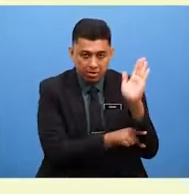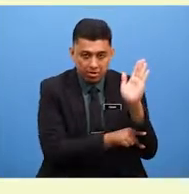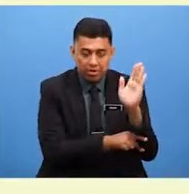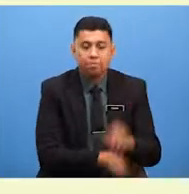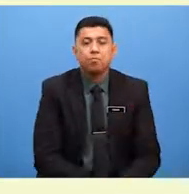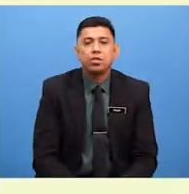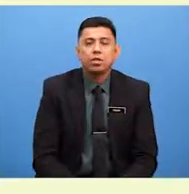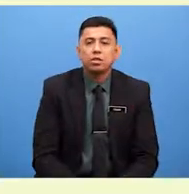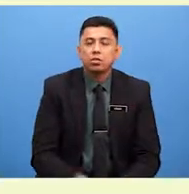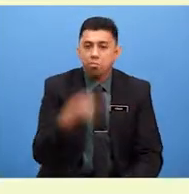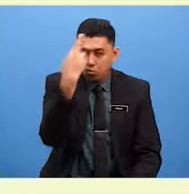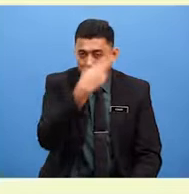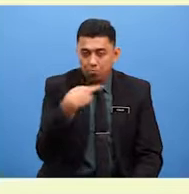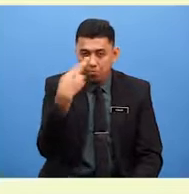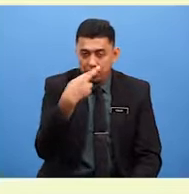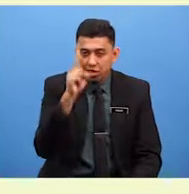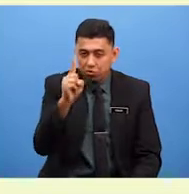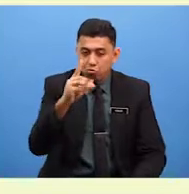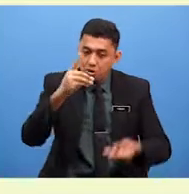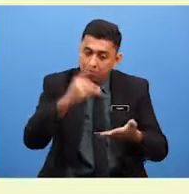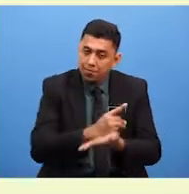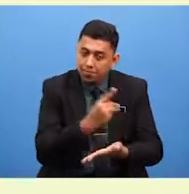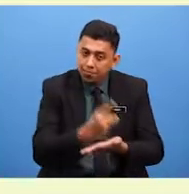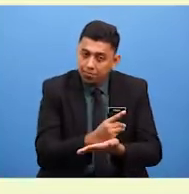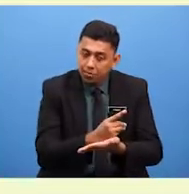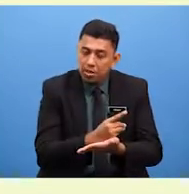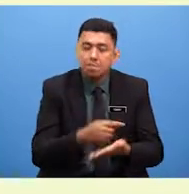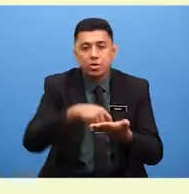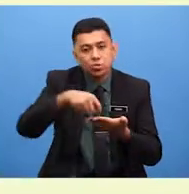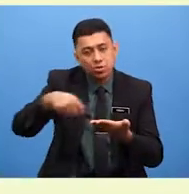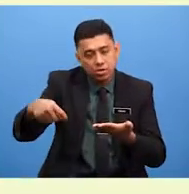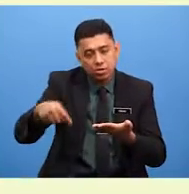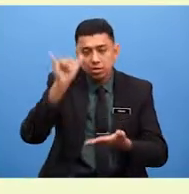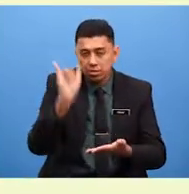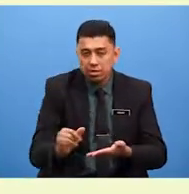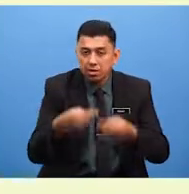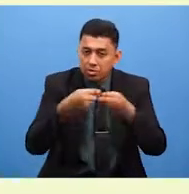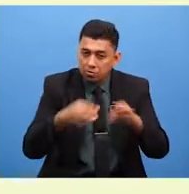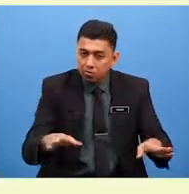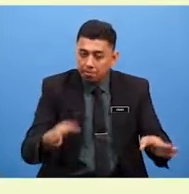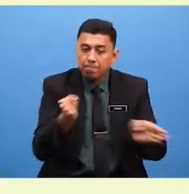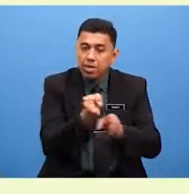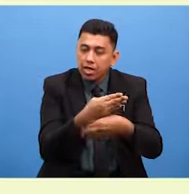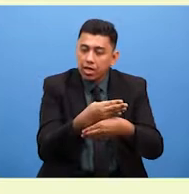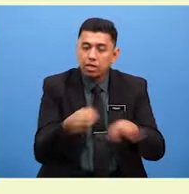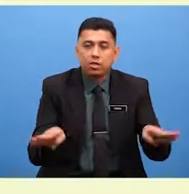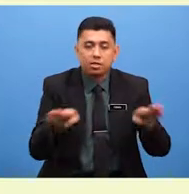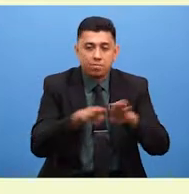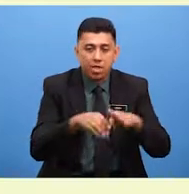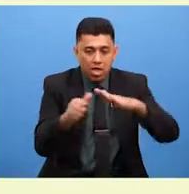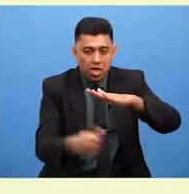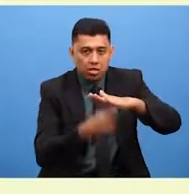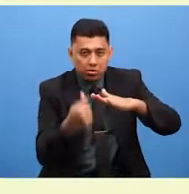Malaysia merupakan satu dokumen undang-undang bertulis yang telah dibentuk sebagai